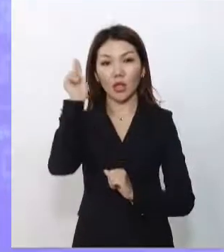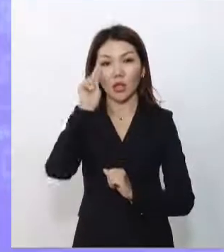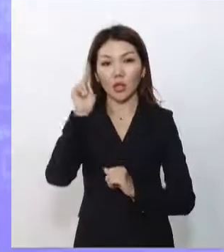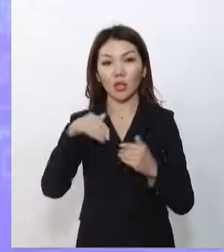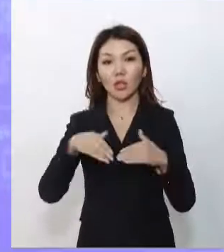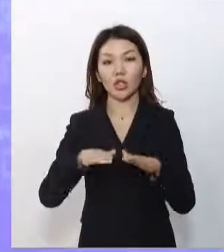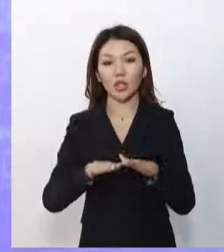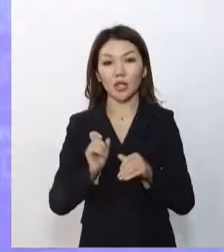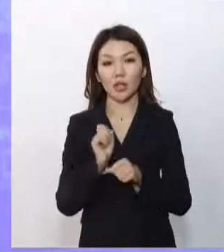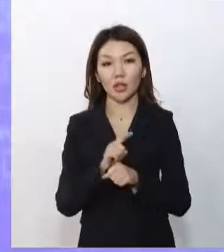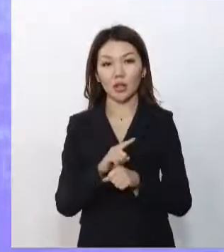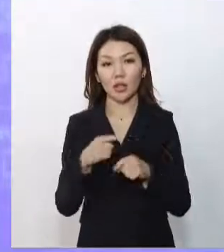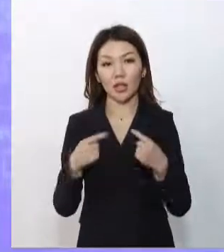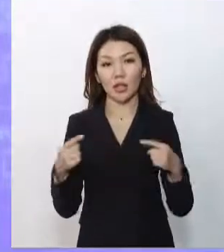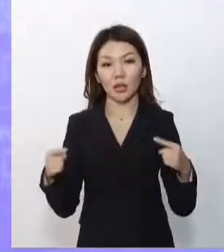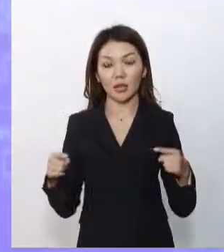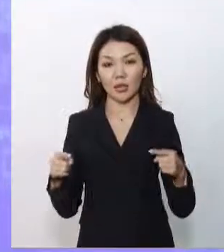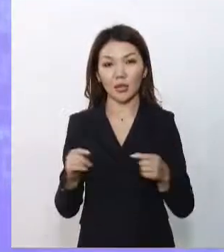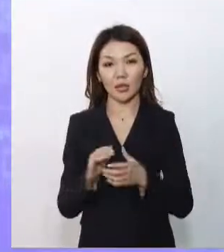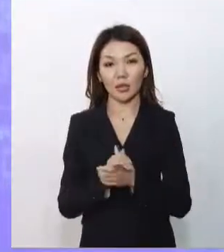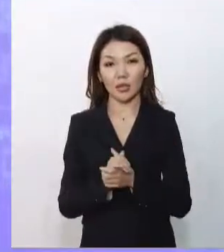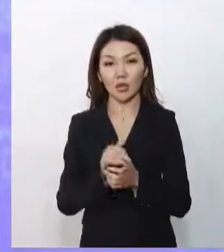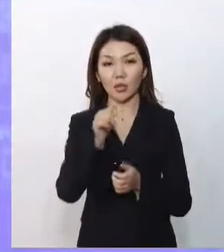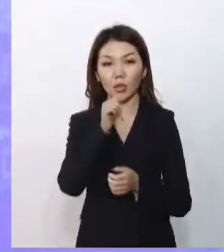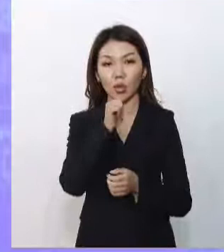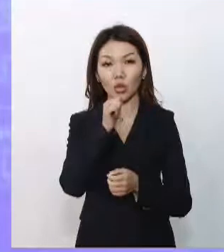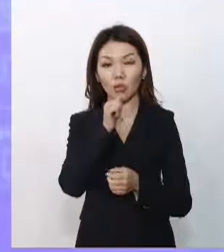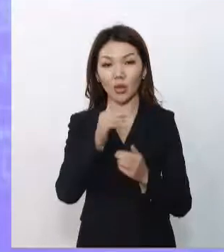Научитесь решать задачи разными способами.